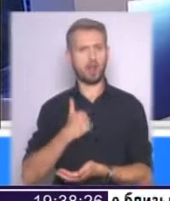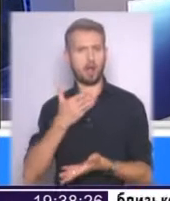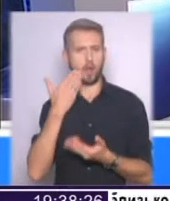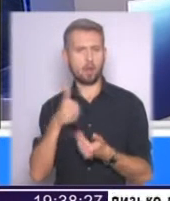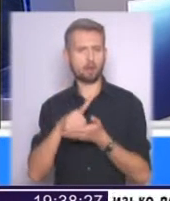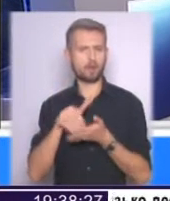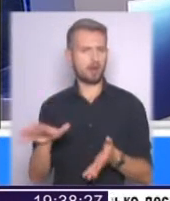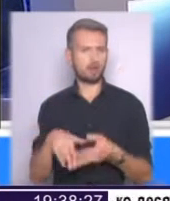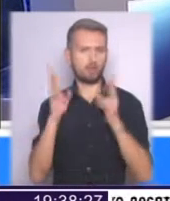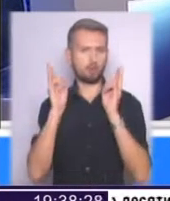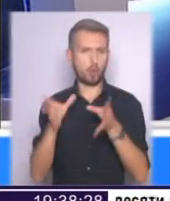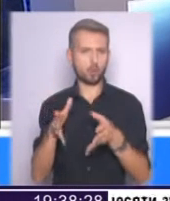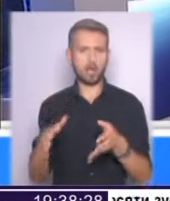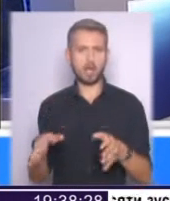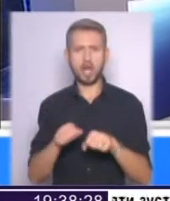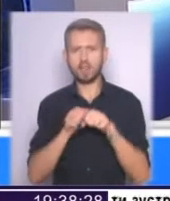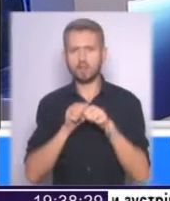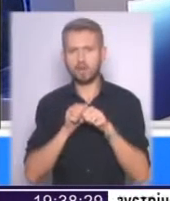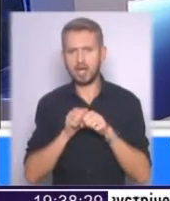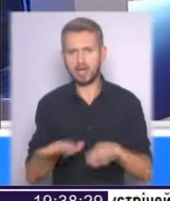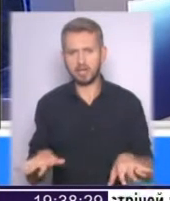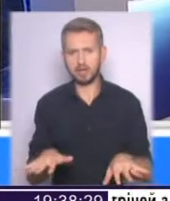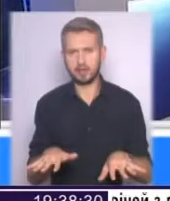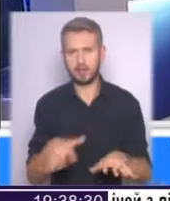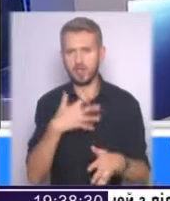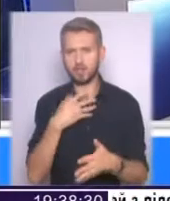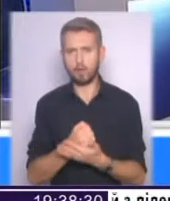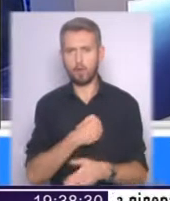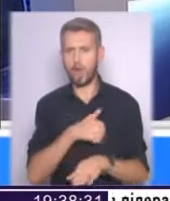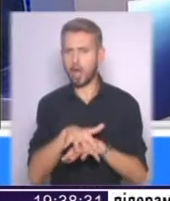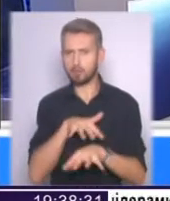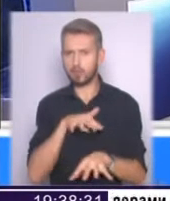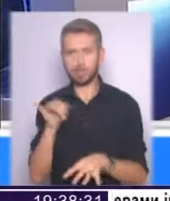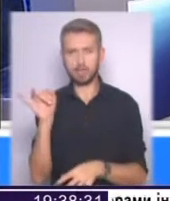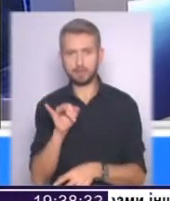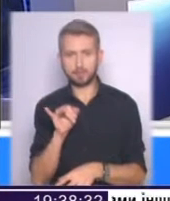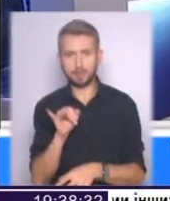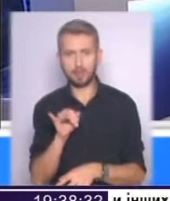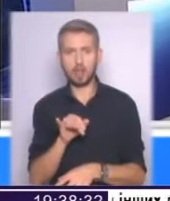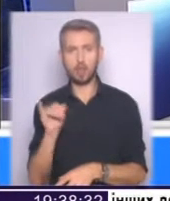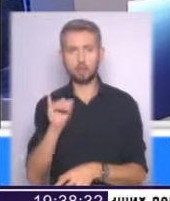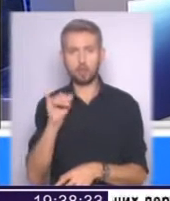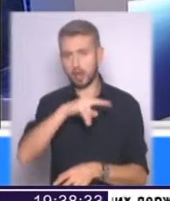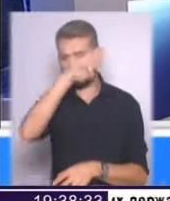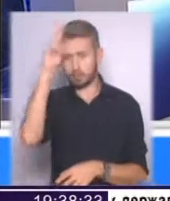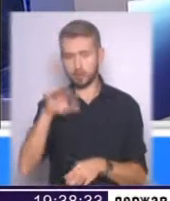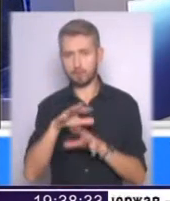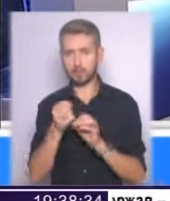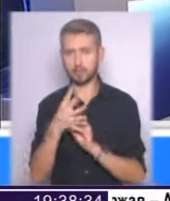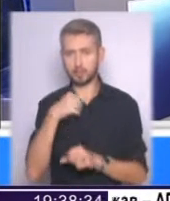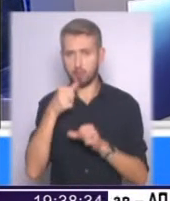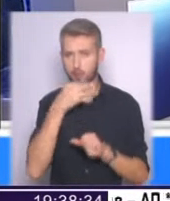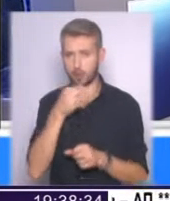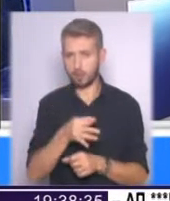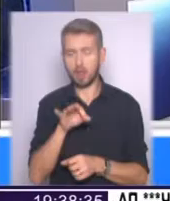все отбросили, развалили свою армию. И Юлия Тимошенко вообще в 2014 году сказала, что у